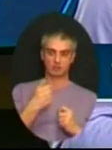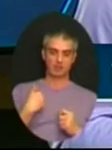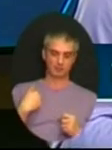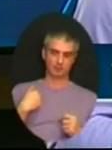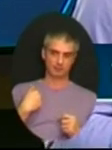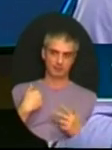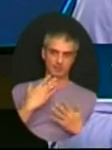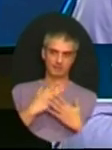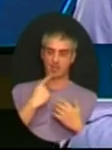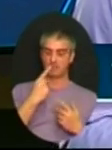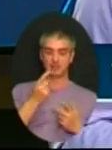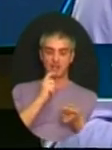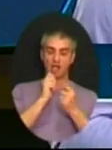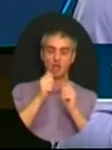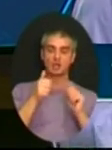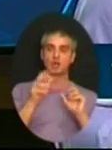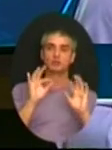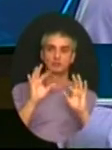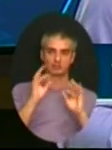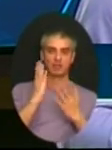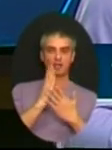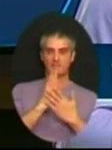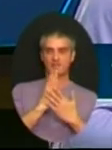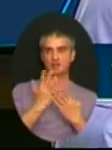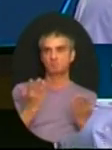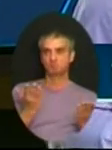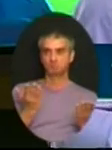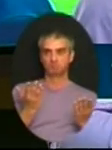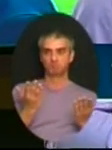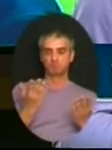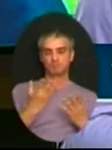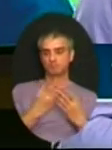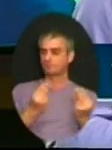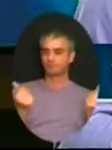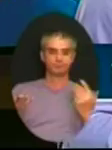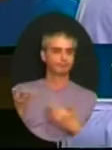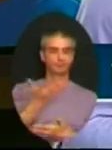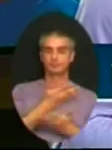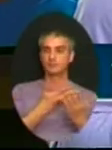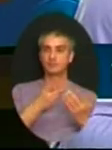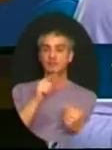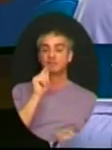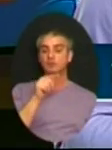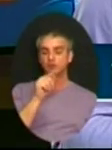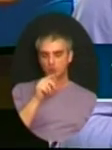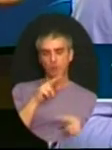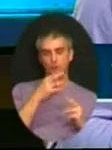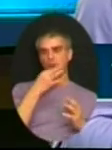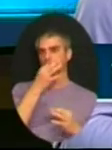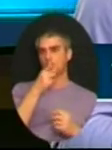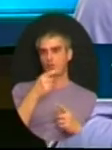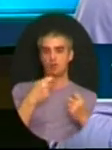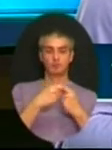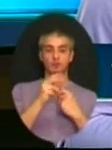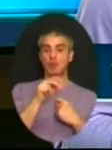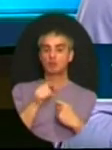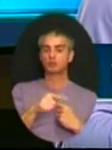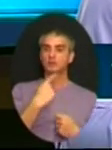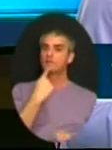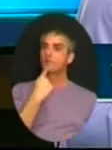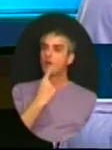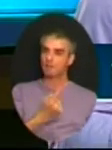אותו ברעיון בערוץ 10, אז הדבר משום מה חמק לכולם, ושם הוא נשאל לגבי הדבר הזה, והוא